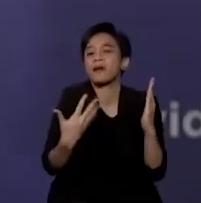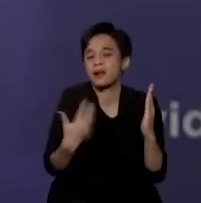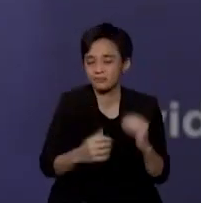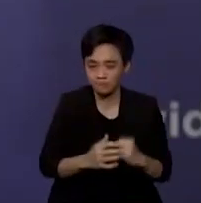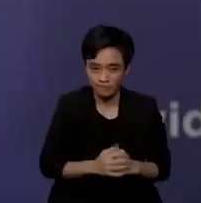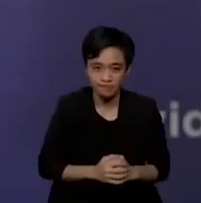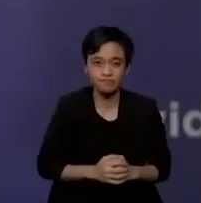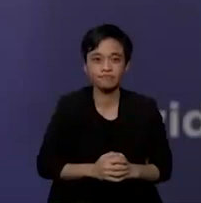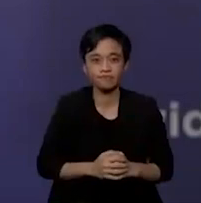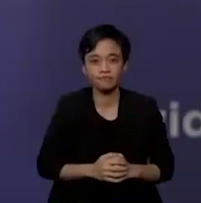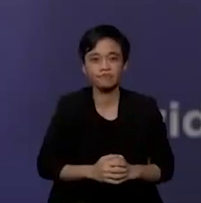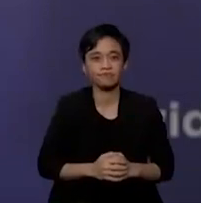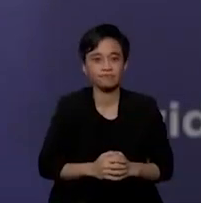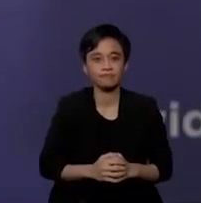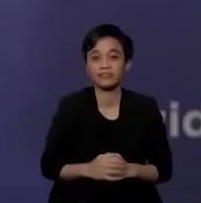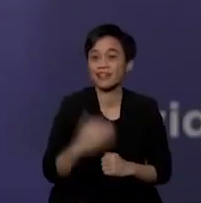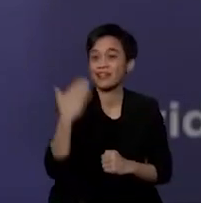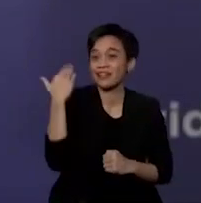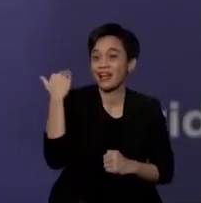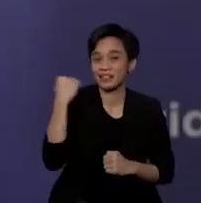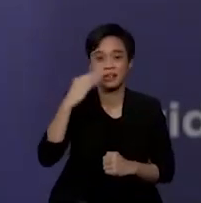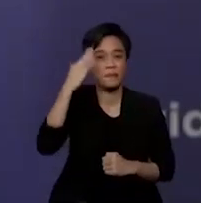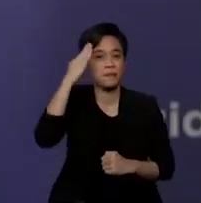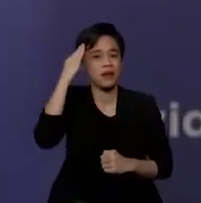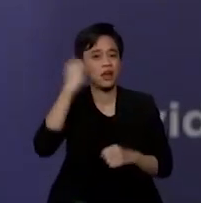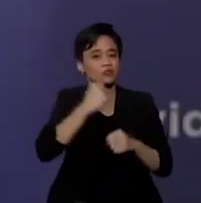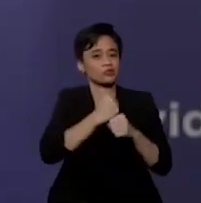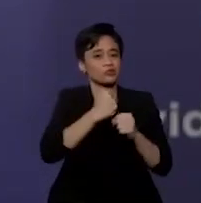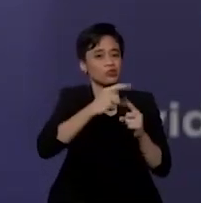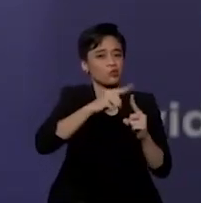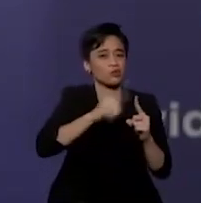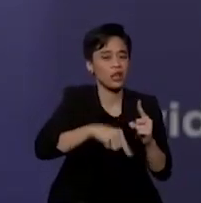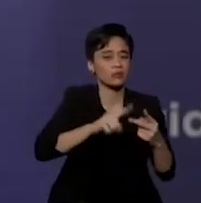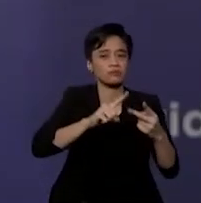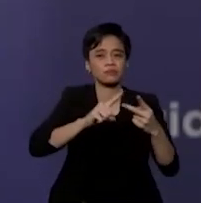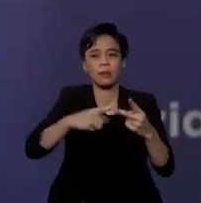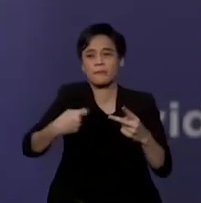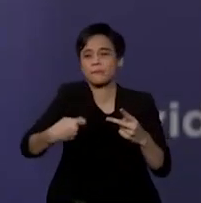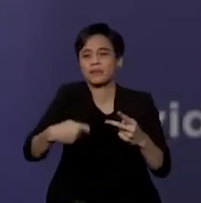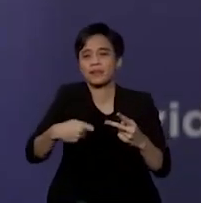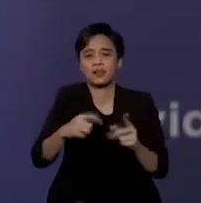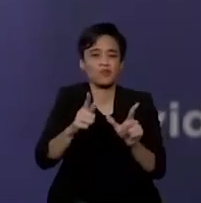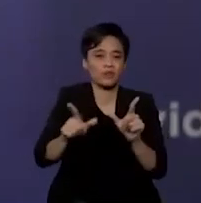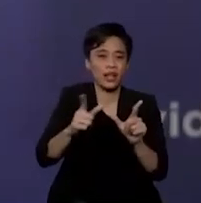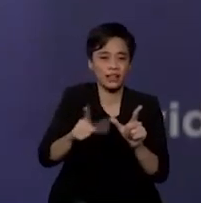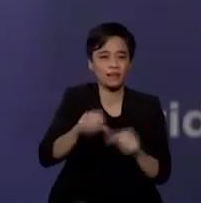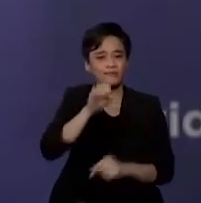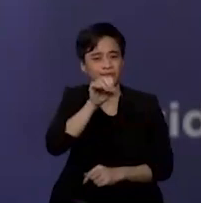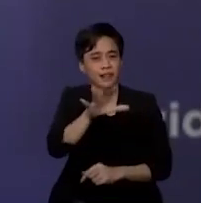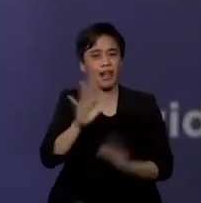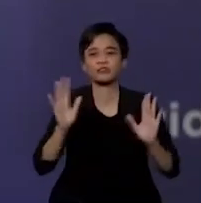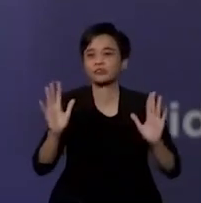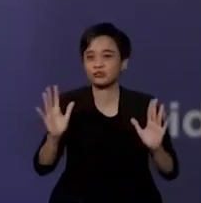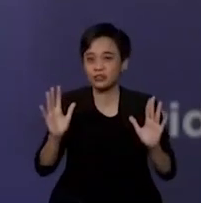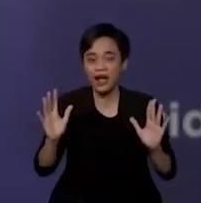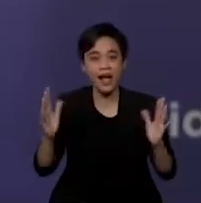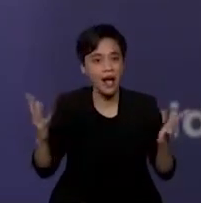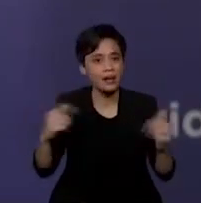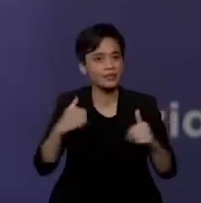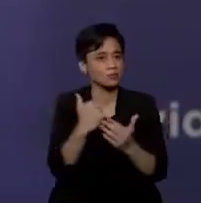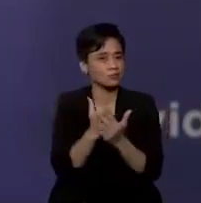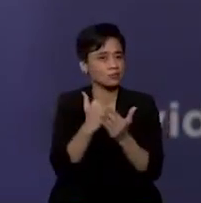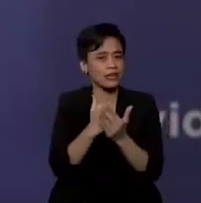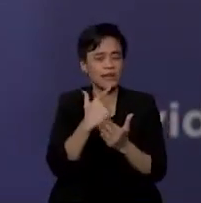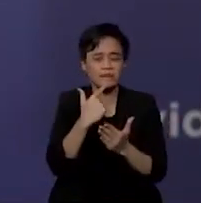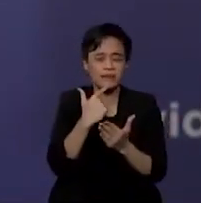tadi ditegaskan oleh baik Kepala Gugus Tugas maupun Menteri Pariwisata bahwa apa yang paling penting